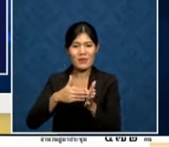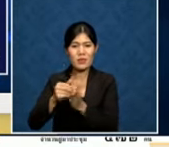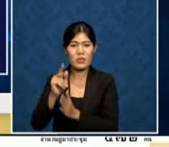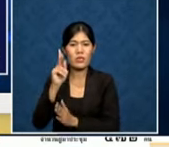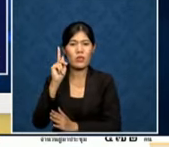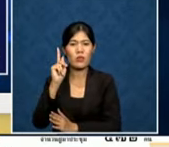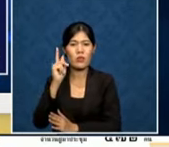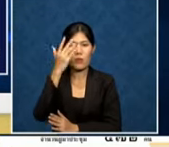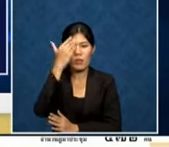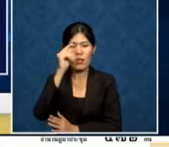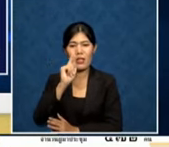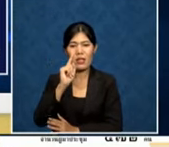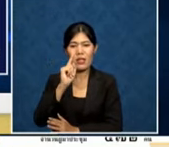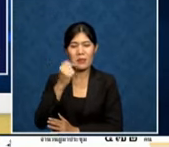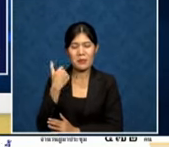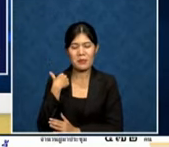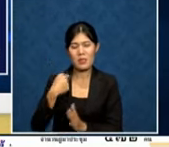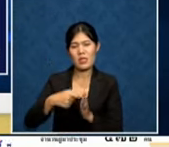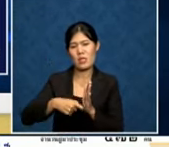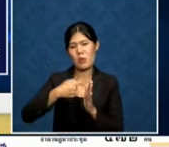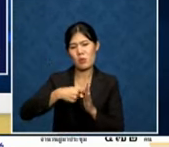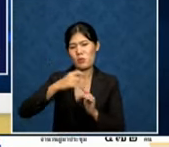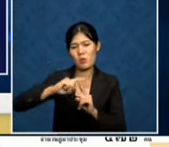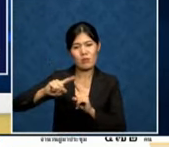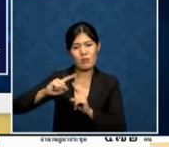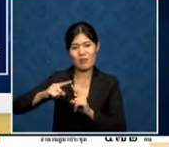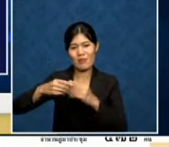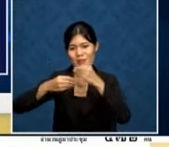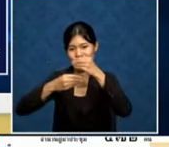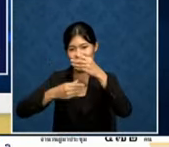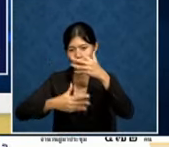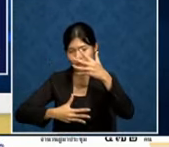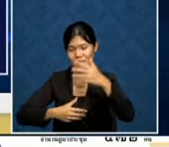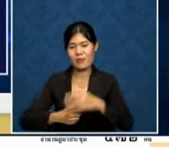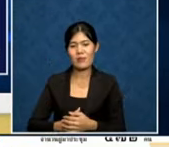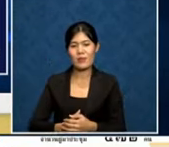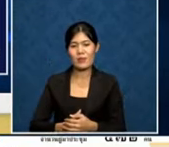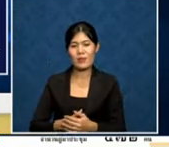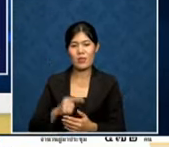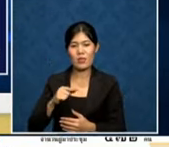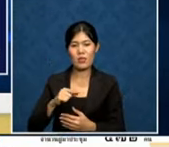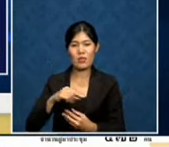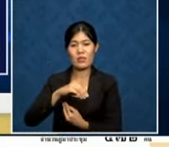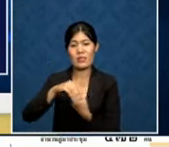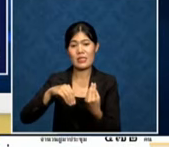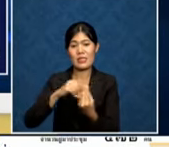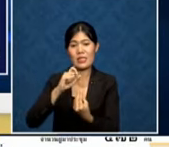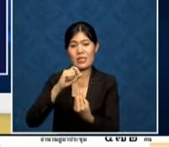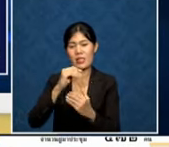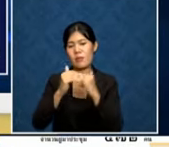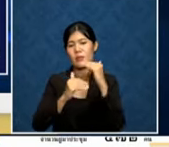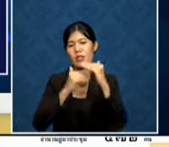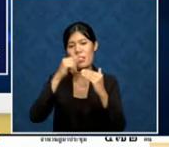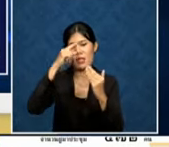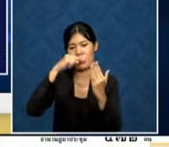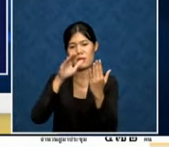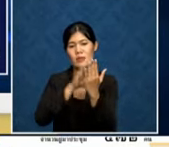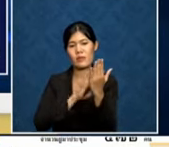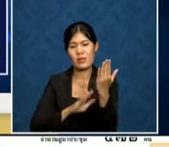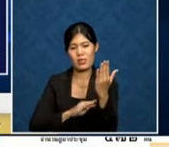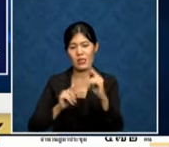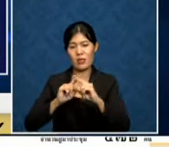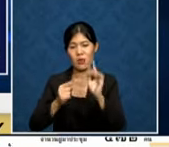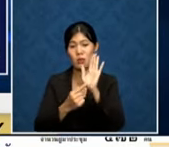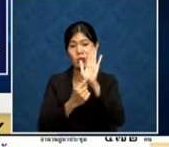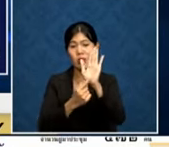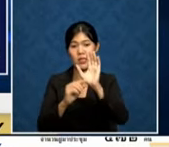108ครับที่รัฐบาลควรจะผลักดันให้เกิดการเติบโตทางเศรษฐกิจสีเขียวในประเทศครับแต่ผมอยากจะขอยกตัวอย่างที่ชัด